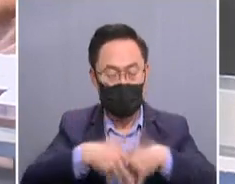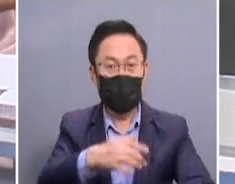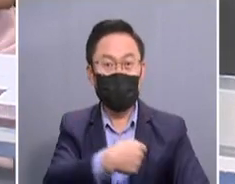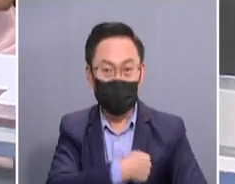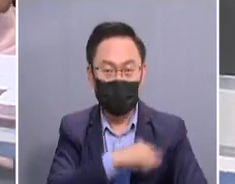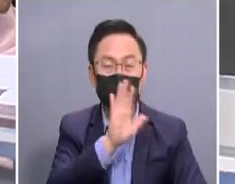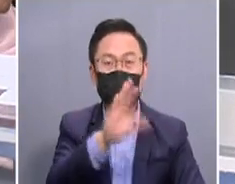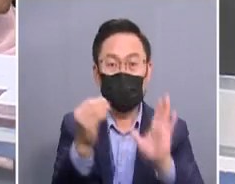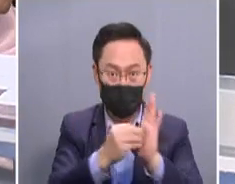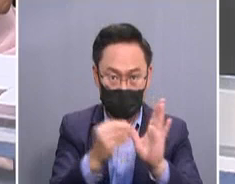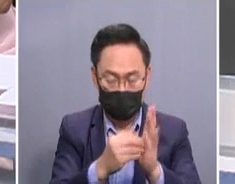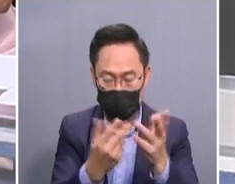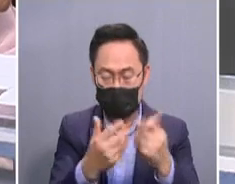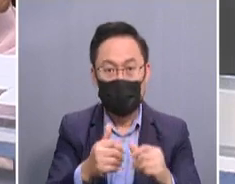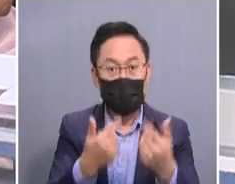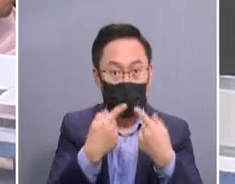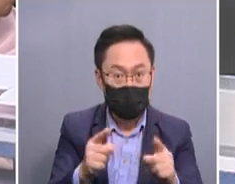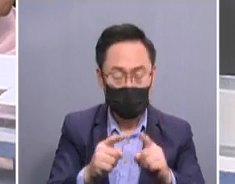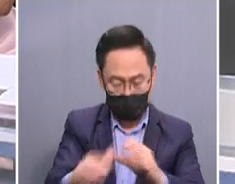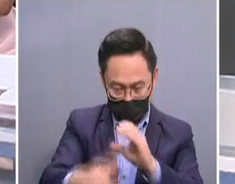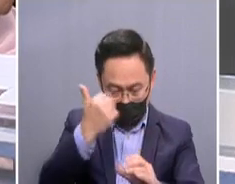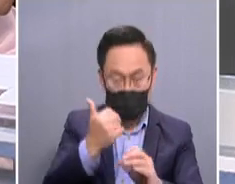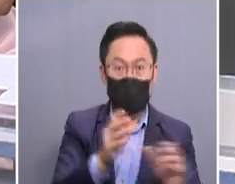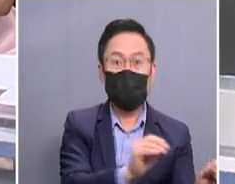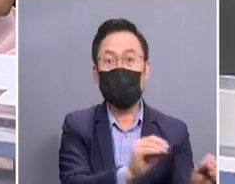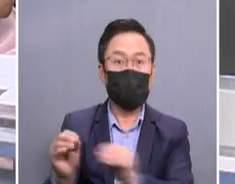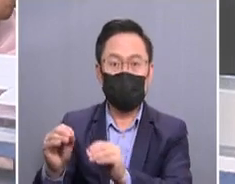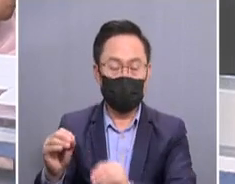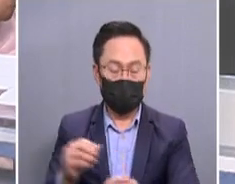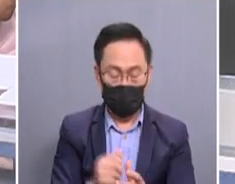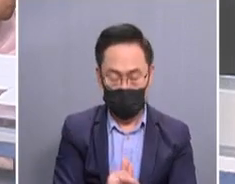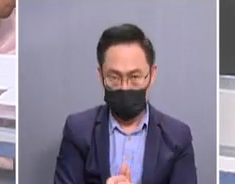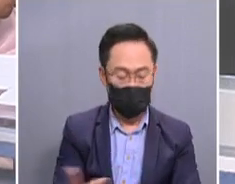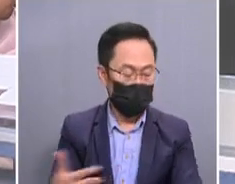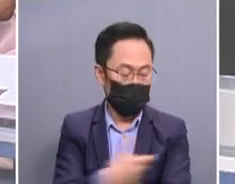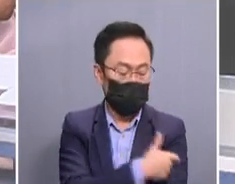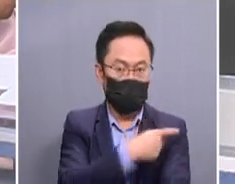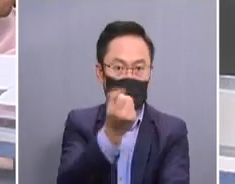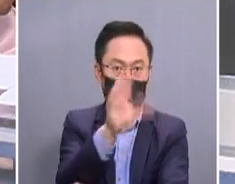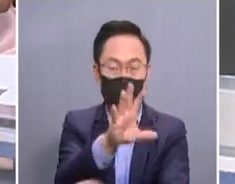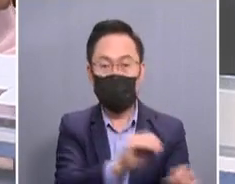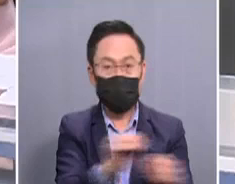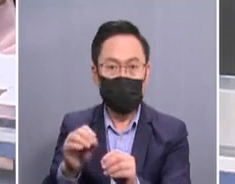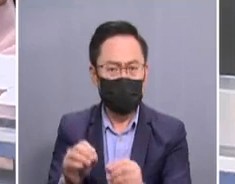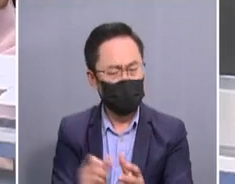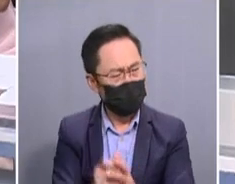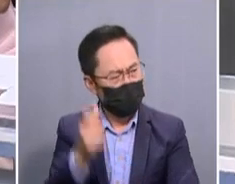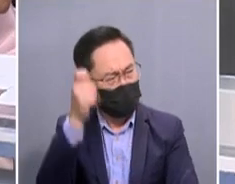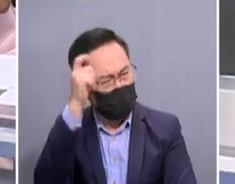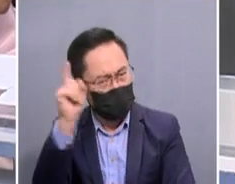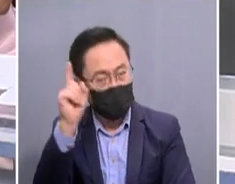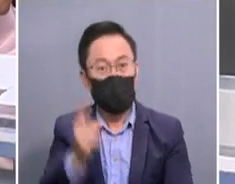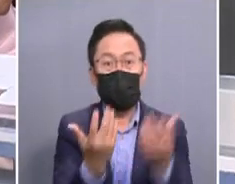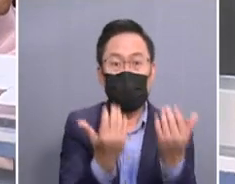เลขาสบค.นะคะบอกว่ายอมรับเลยว่ามีปัญหาเรื่องการสื่อสารนะคะที่อาจจะผิดพลาดกันได้แต่ว่าเดี๋ยวตอนนี้เนี่ย